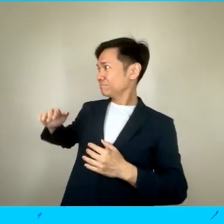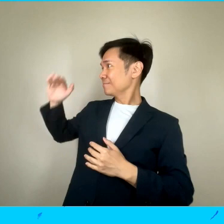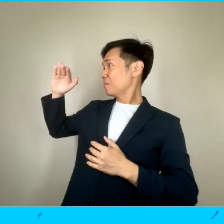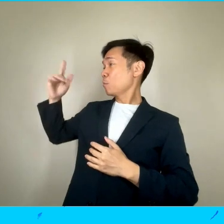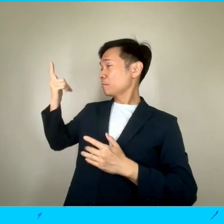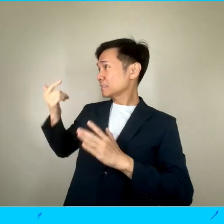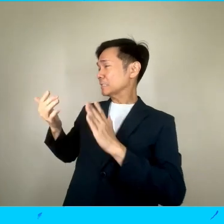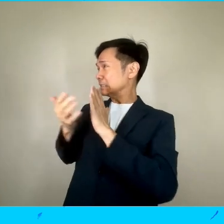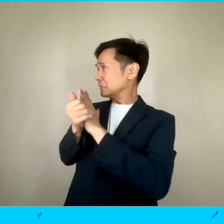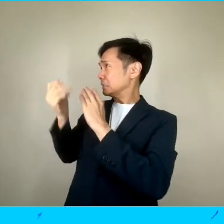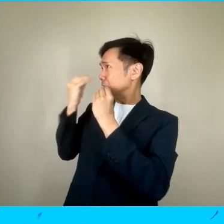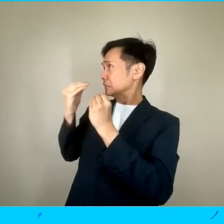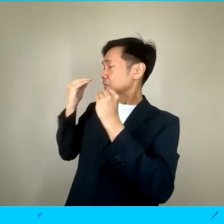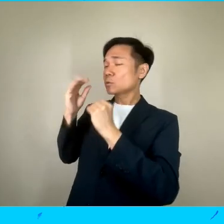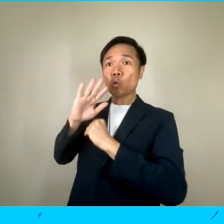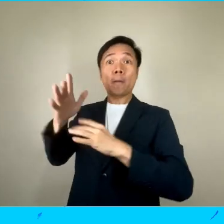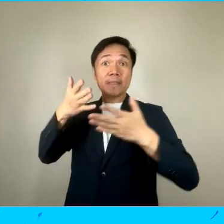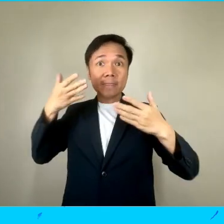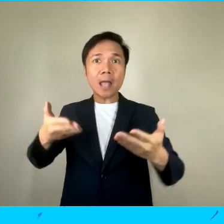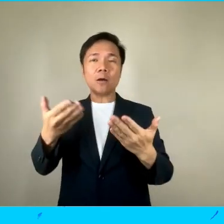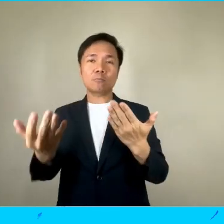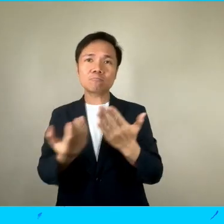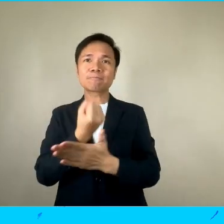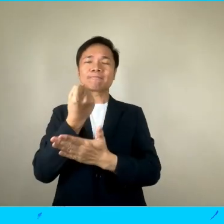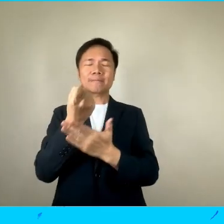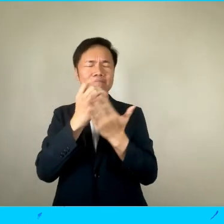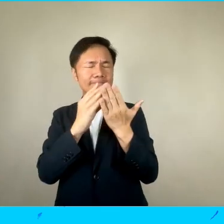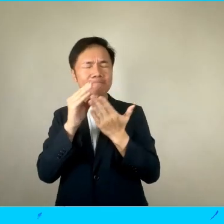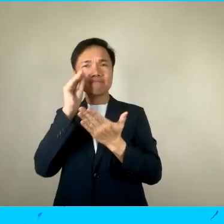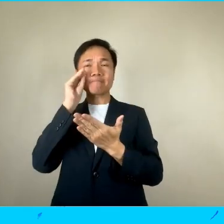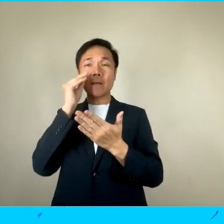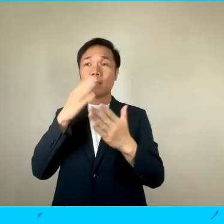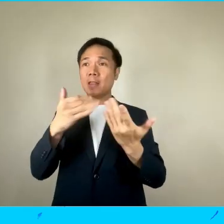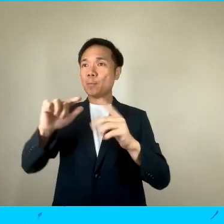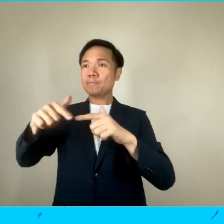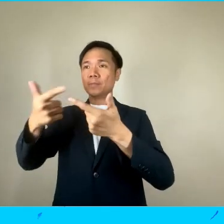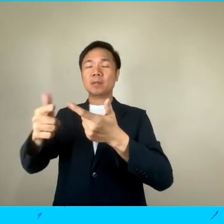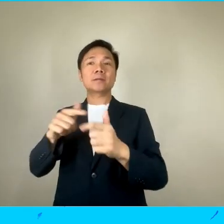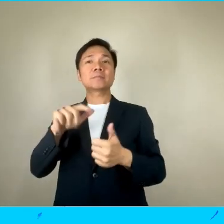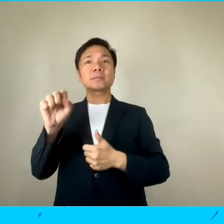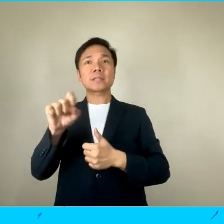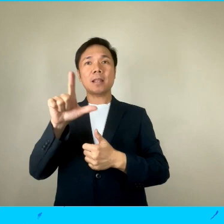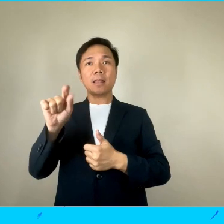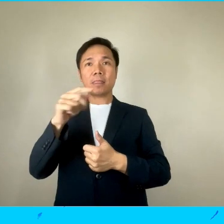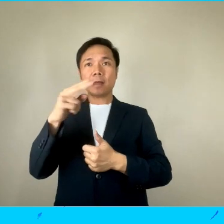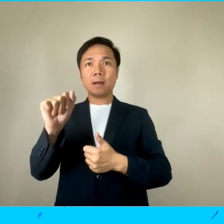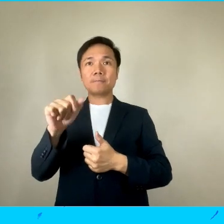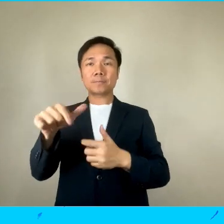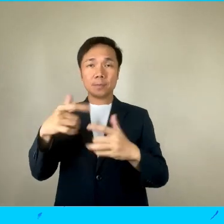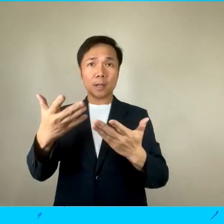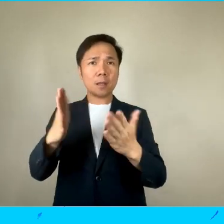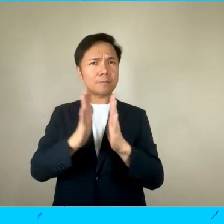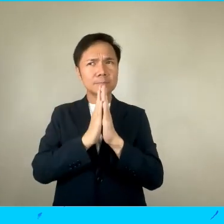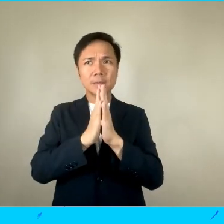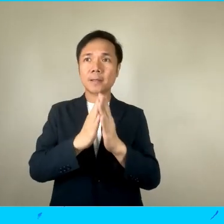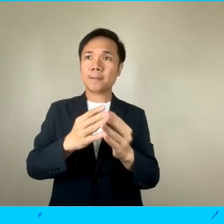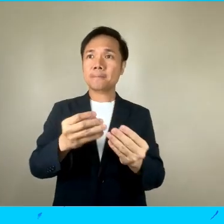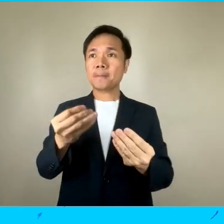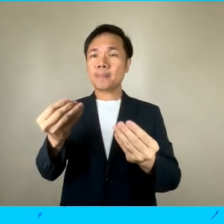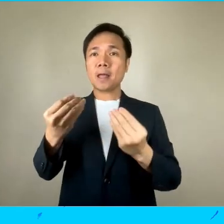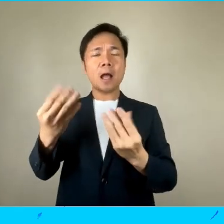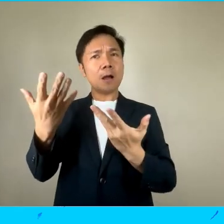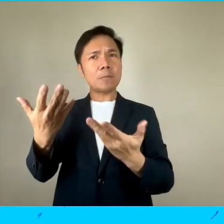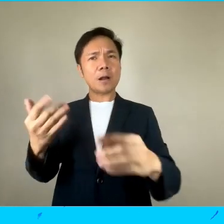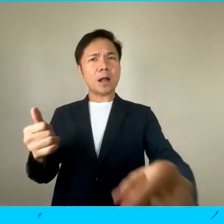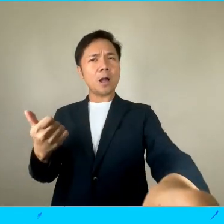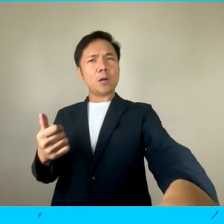pas que les adultes développent des compétences seulement à l'avenir. On a besoin. Donc, allons voir Céline. Est-ce